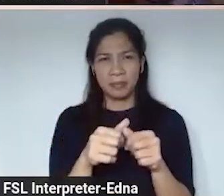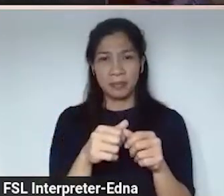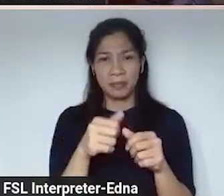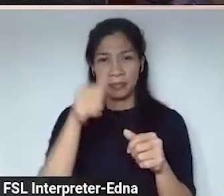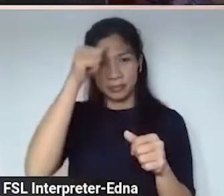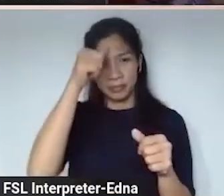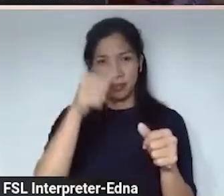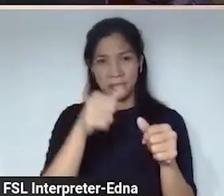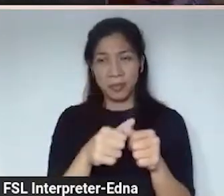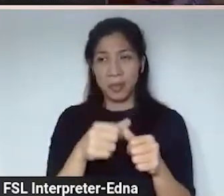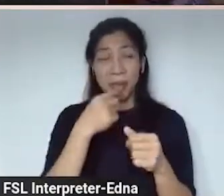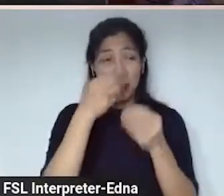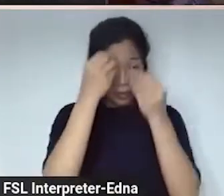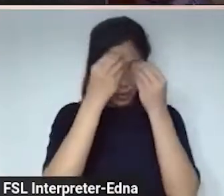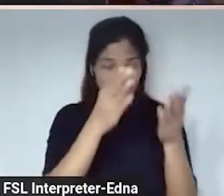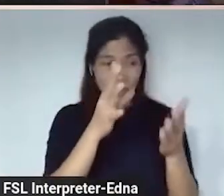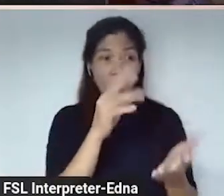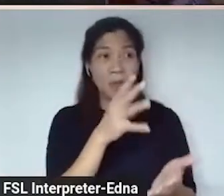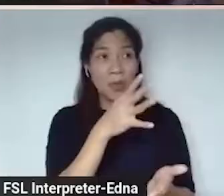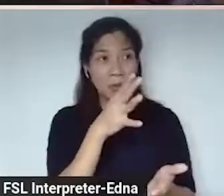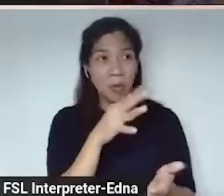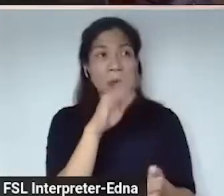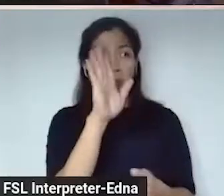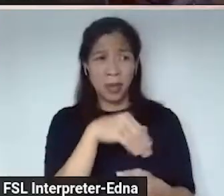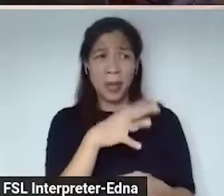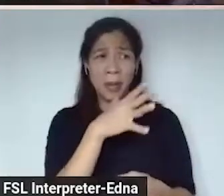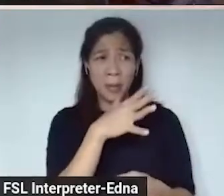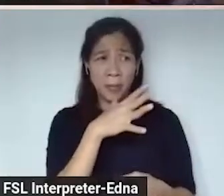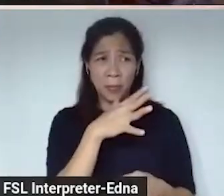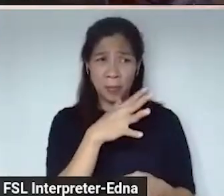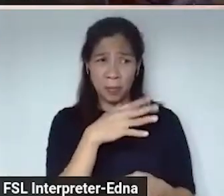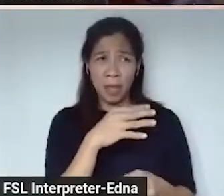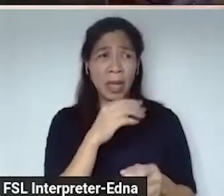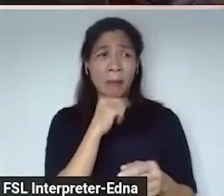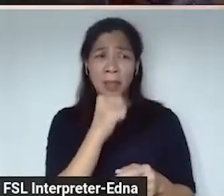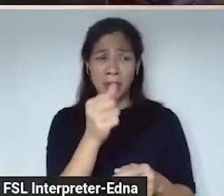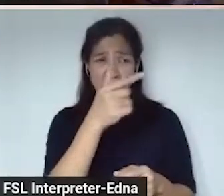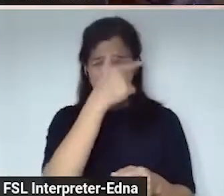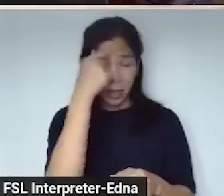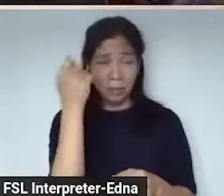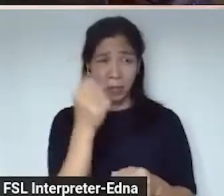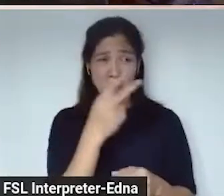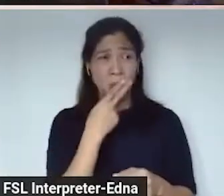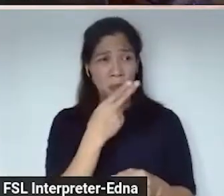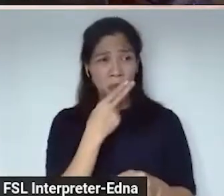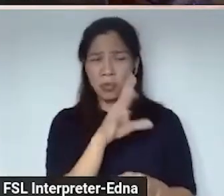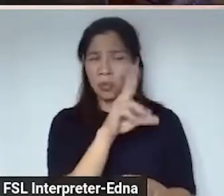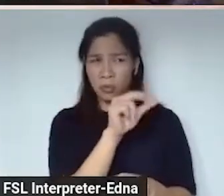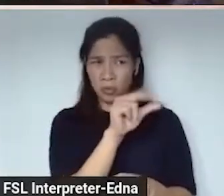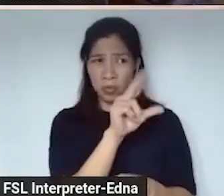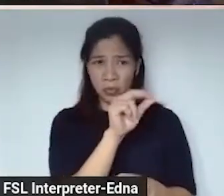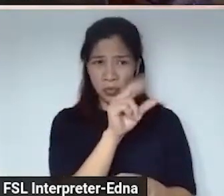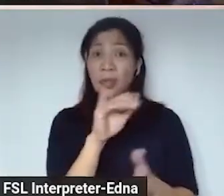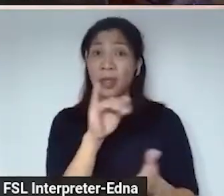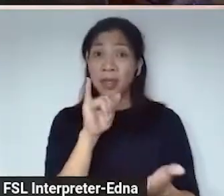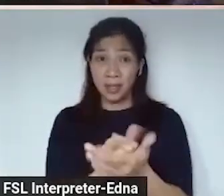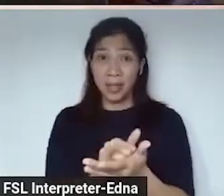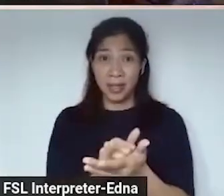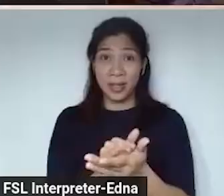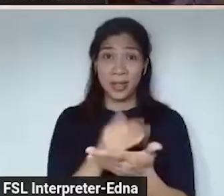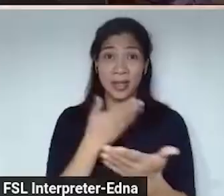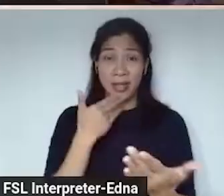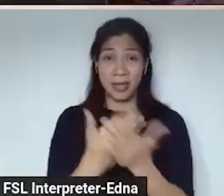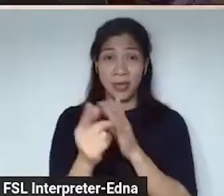ng doktor na hindi dahil doon. Alam mo, napakagandang sagot na, alam mo, ikaw din sa puso